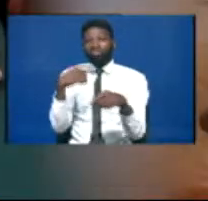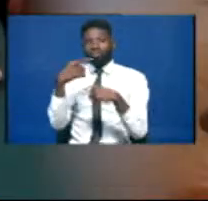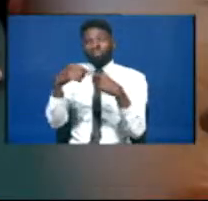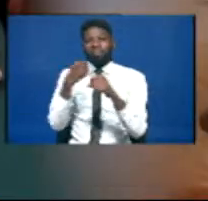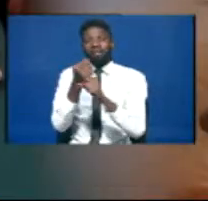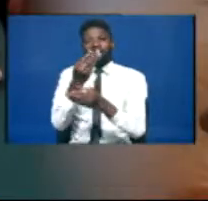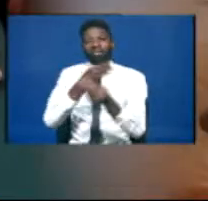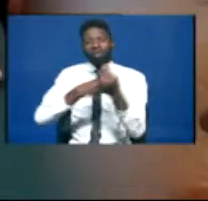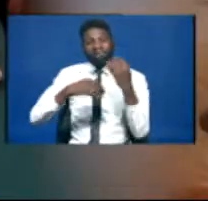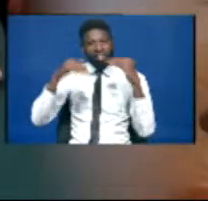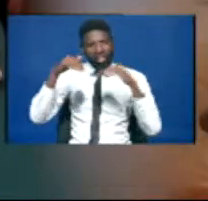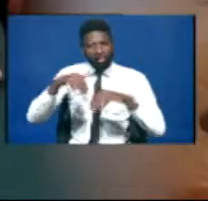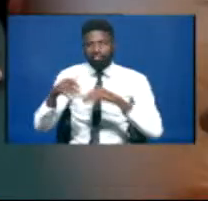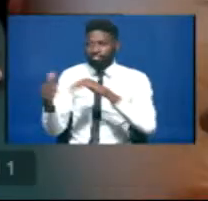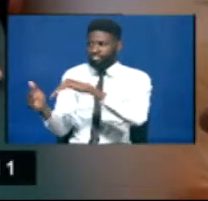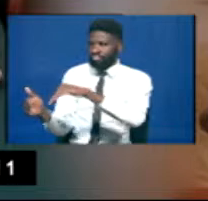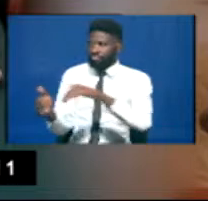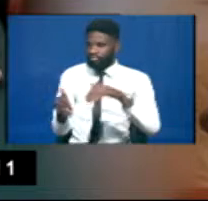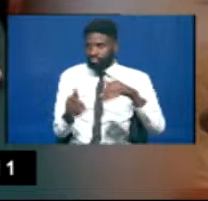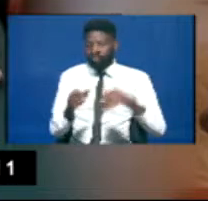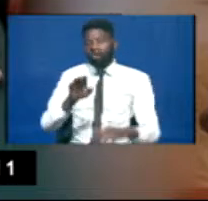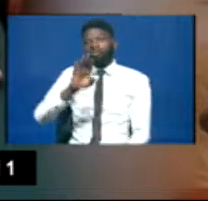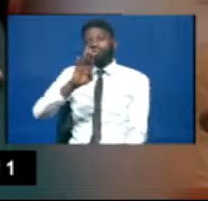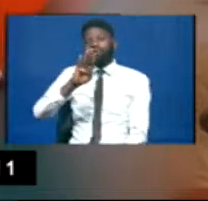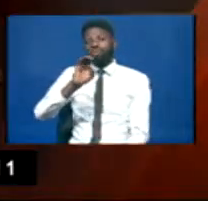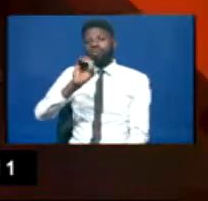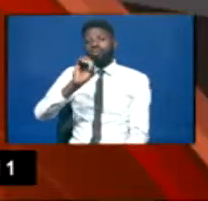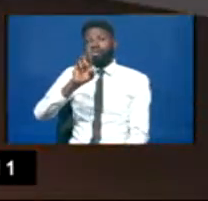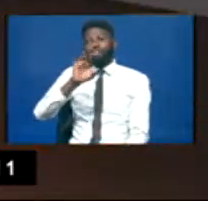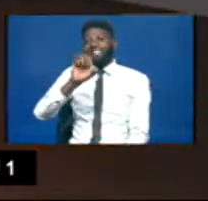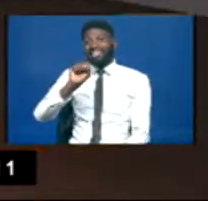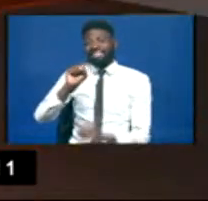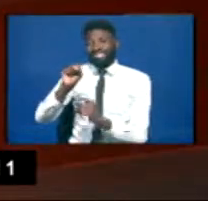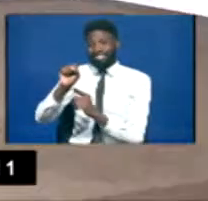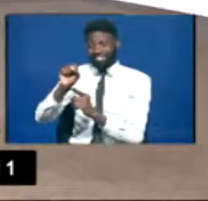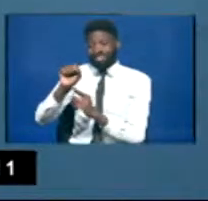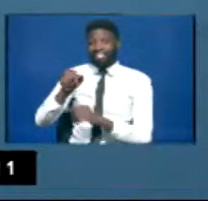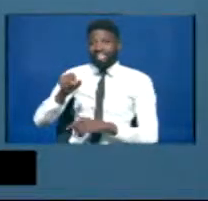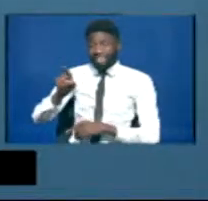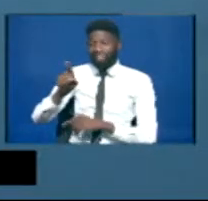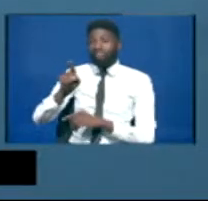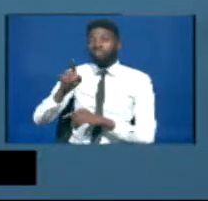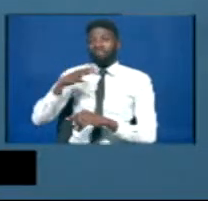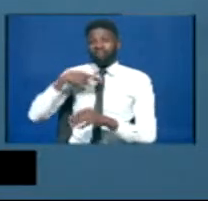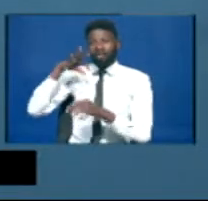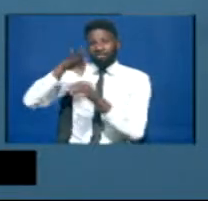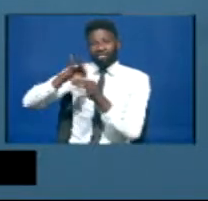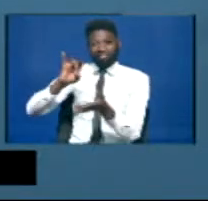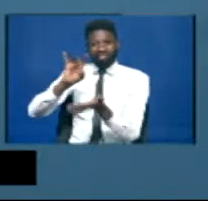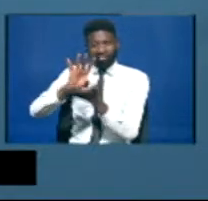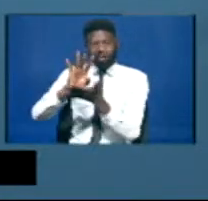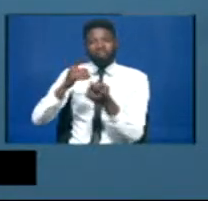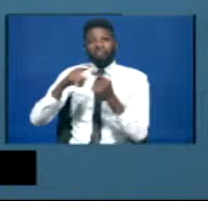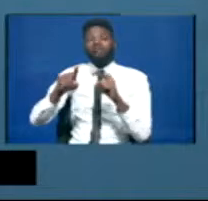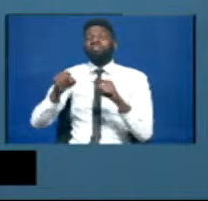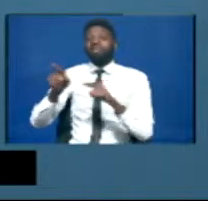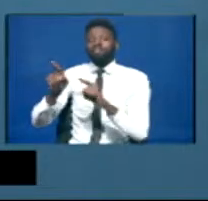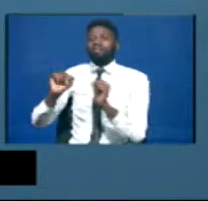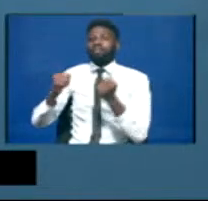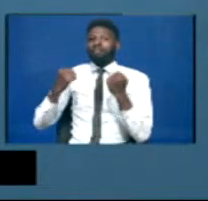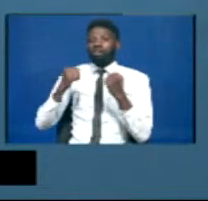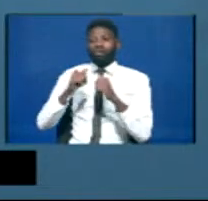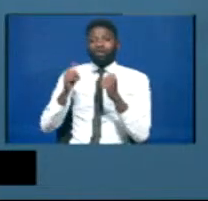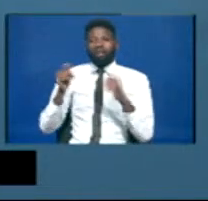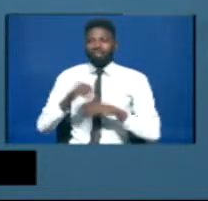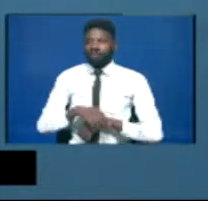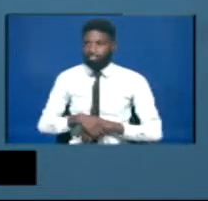Johnson anusurika kura ya kutokuwa na imani naye. Na shirika la WHO lasema vifo vinavyotokana